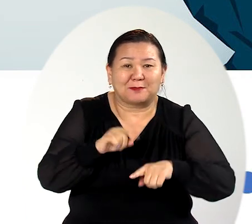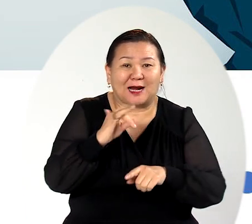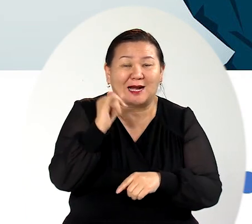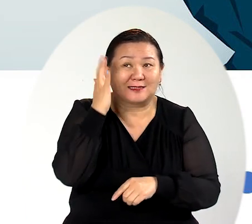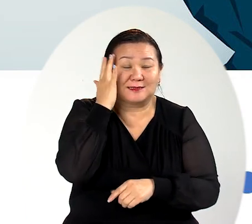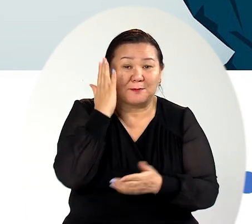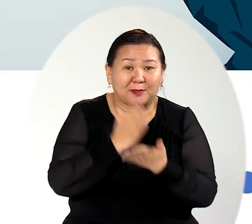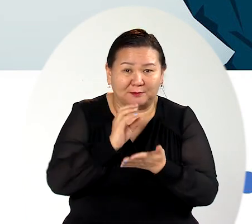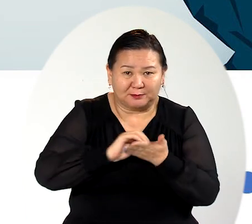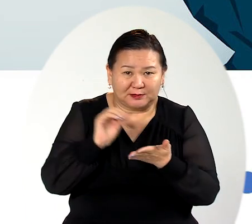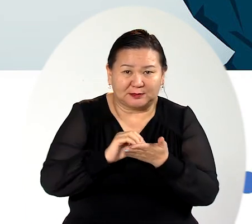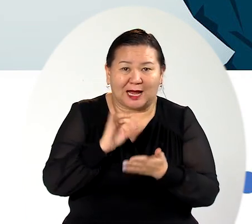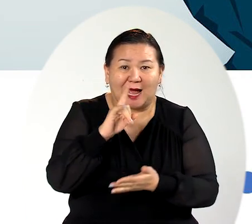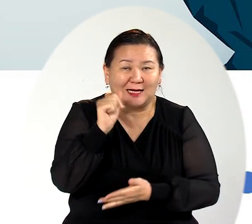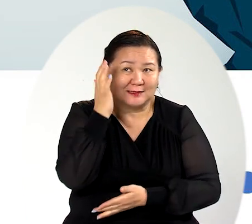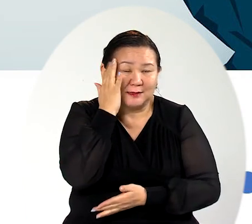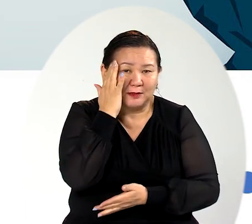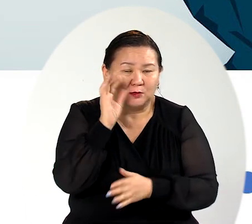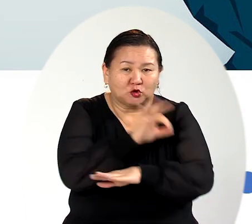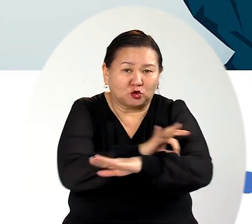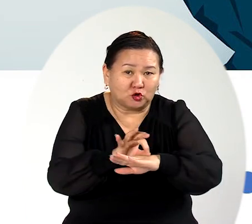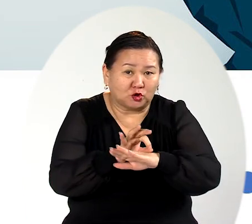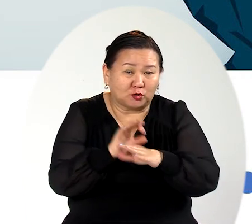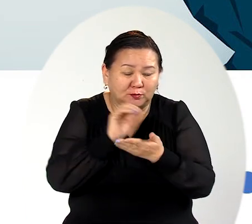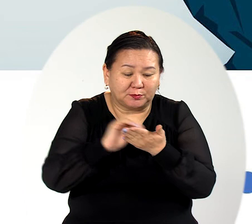гэдгээ тодорхойлоод тухайн арга замуудыг